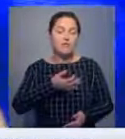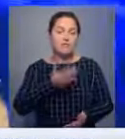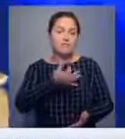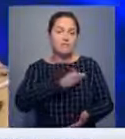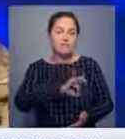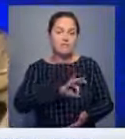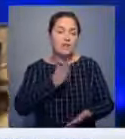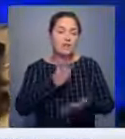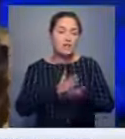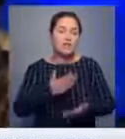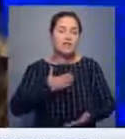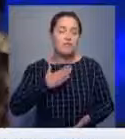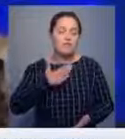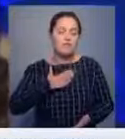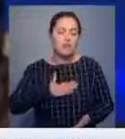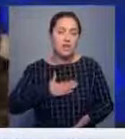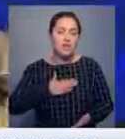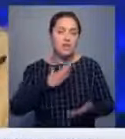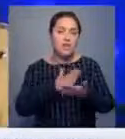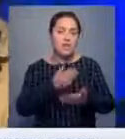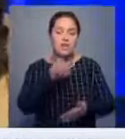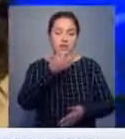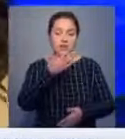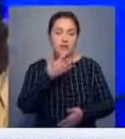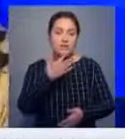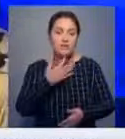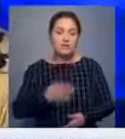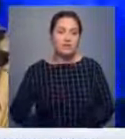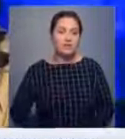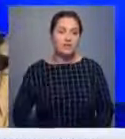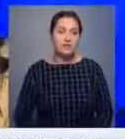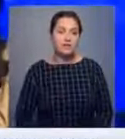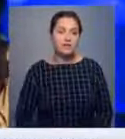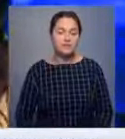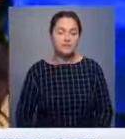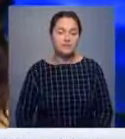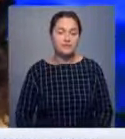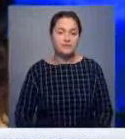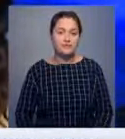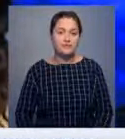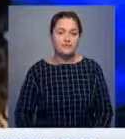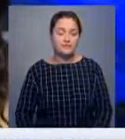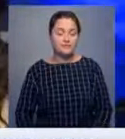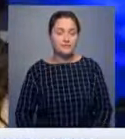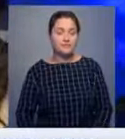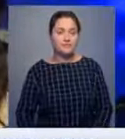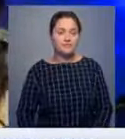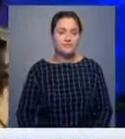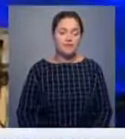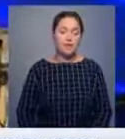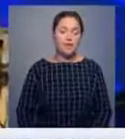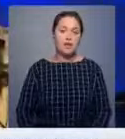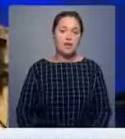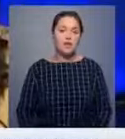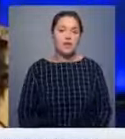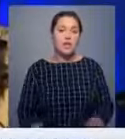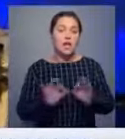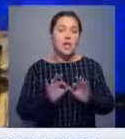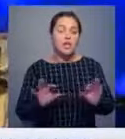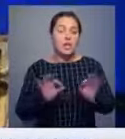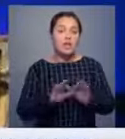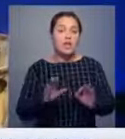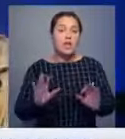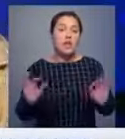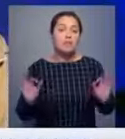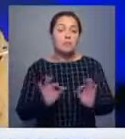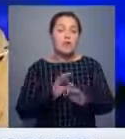от этого. Ты получаешь удовольствие? Конечно, получаю. Мне кажется, это самое главное. Зире, расскажи про твою песню, которую